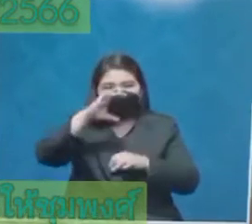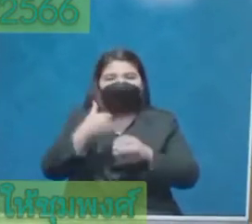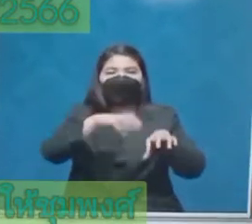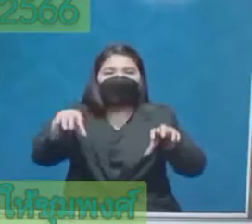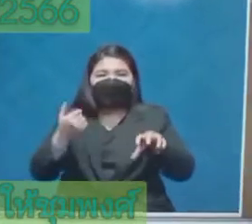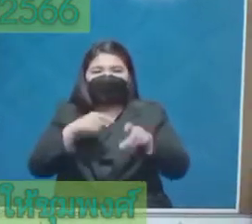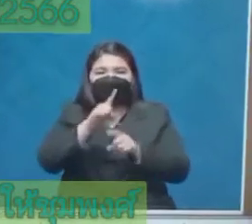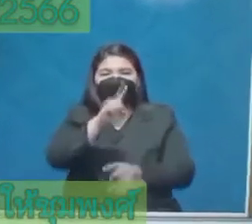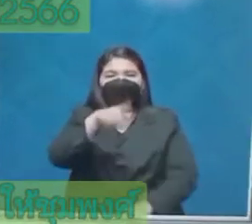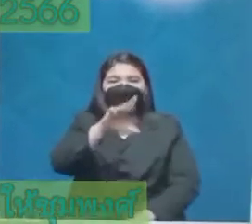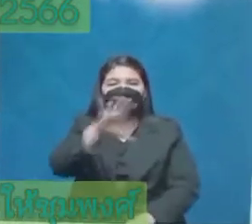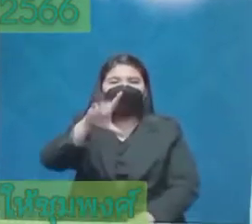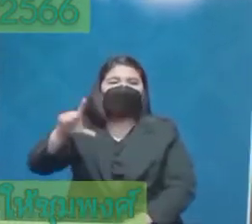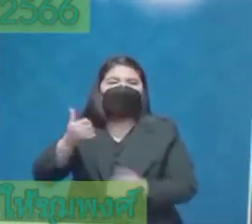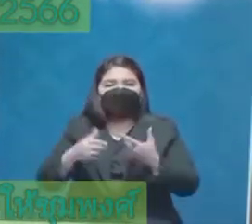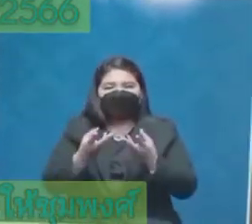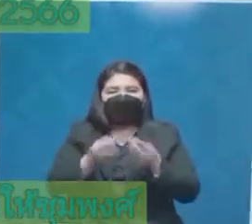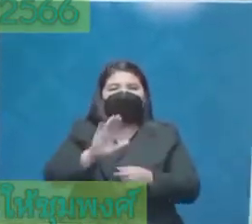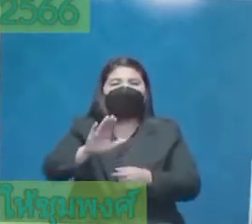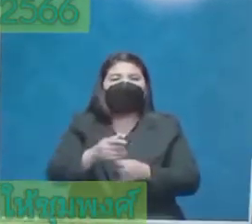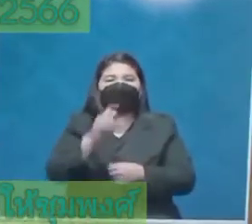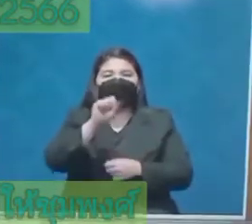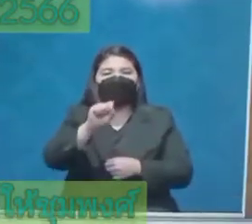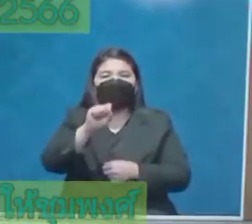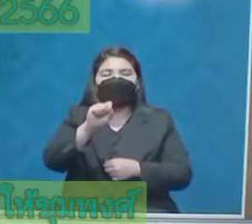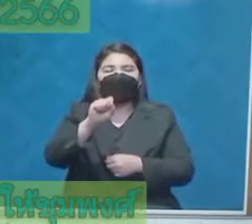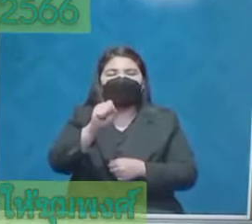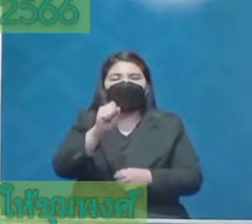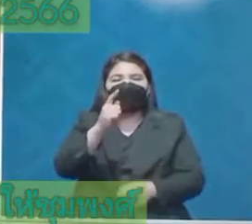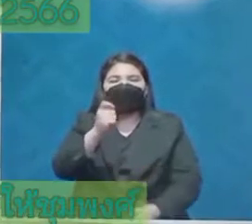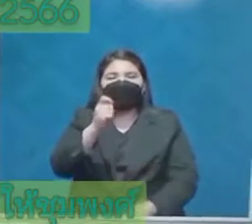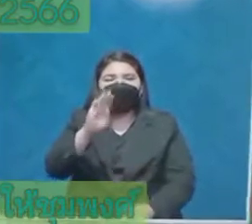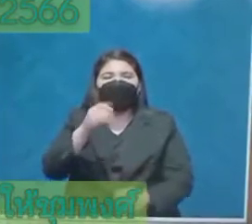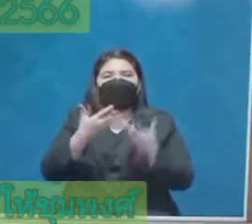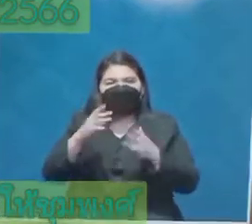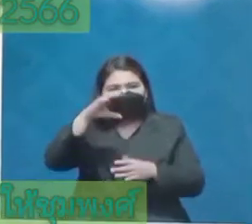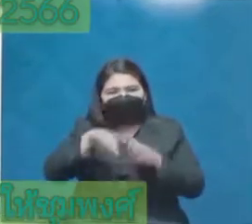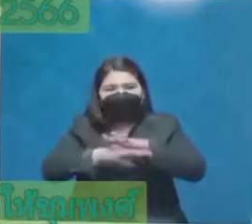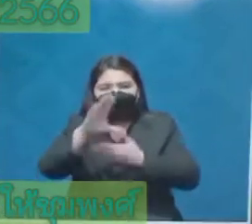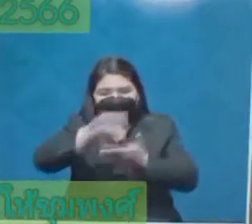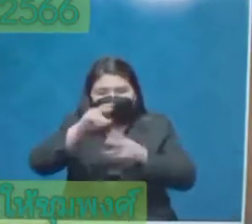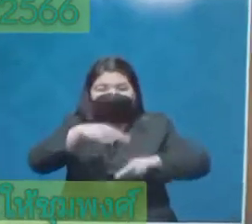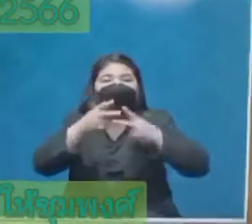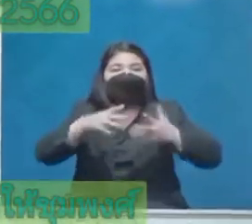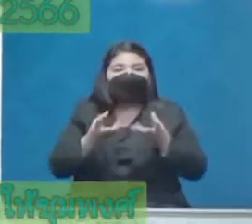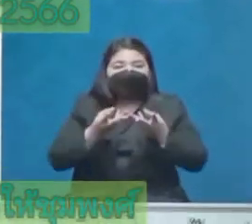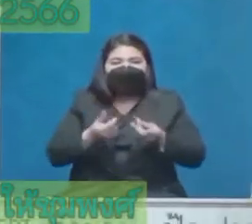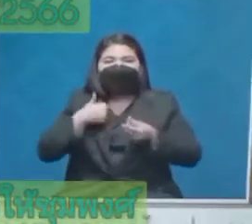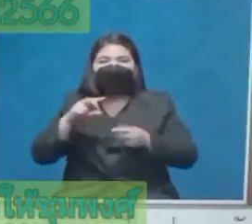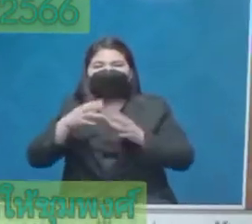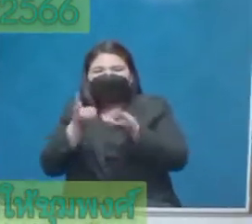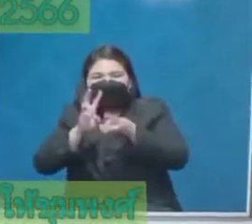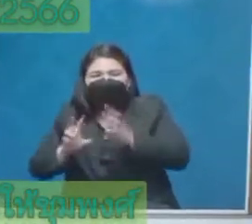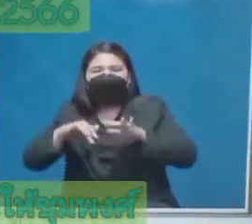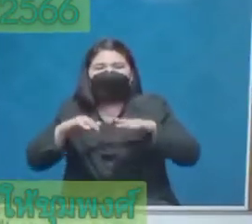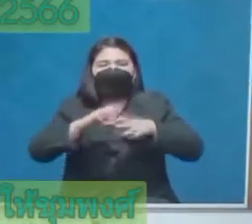วน 1,500 ล้านบาทโดยใช้ที่ดินสปปท่านบอกว่าทำการเกษตรข้อมูลสำรวจแล้วว่าพื้นที่บริเวณดังกล่าวเป็นดินปนทรายไม่อุ้มน้ำไ